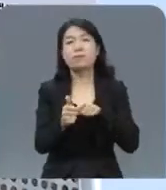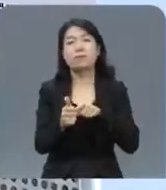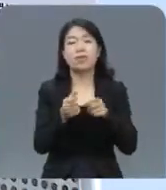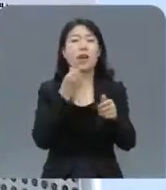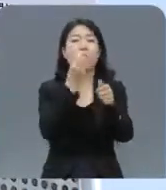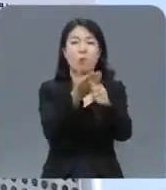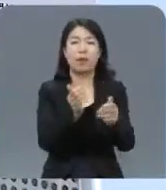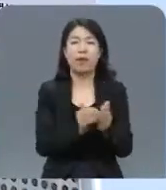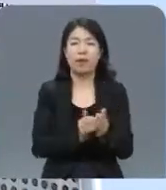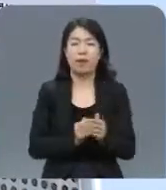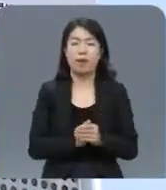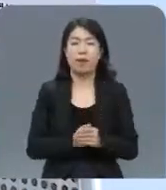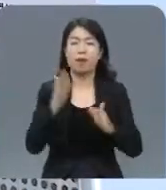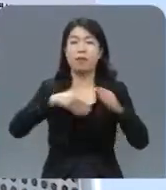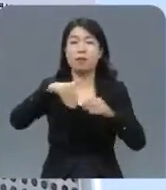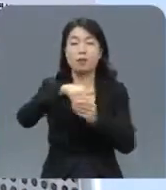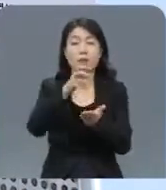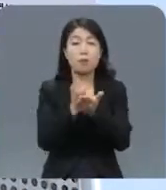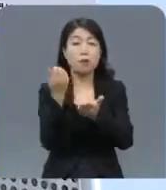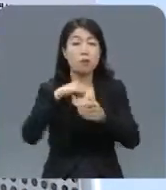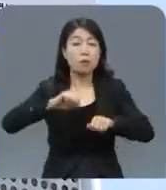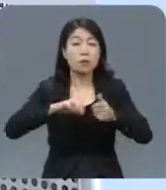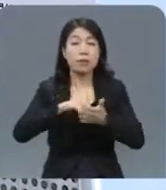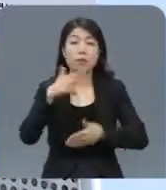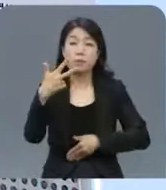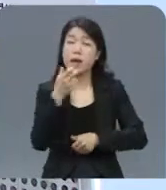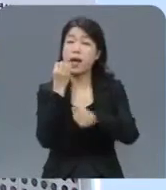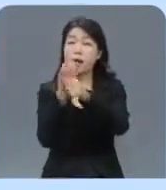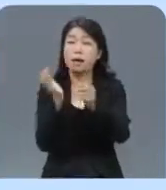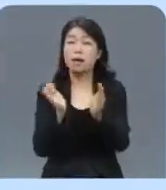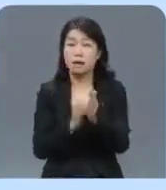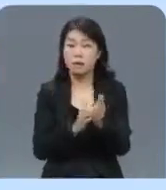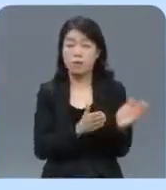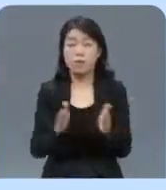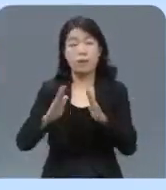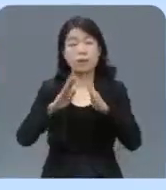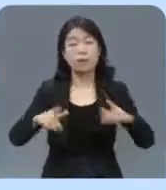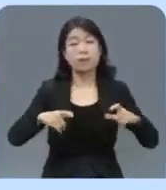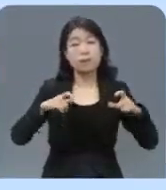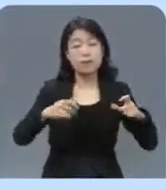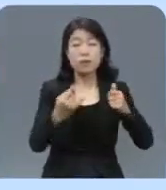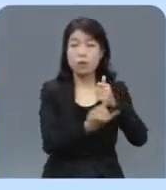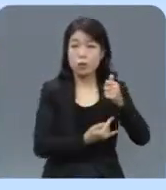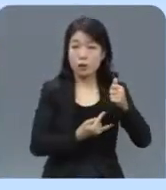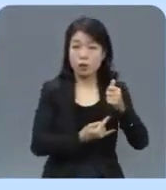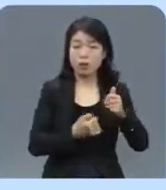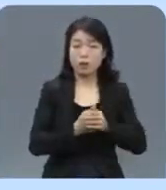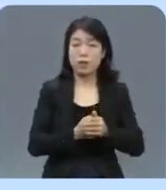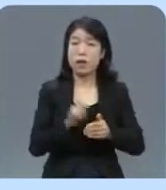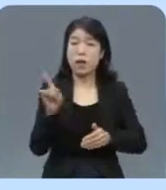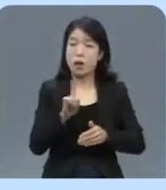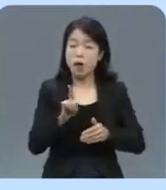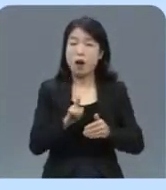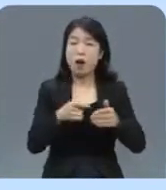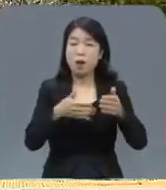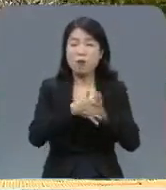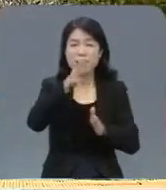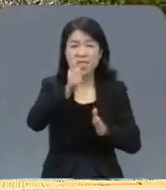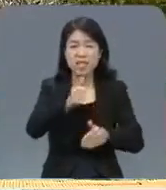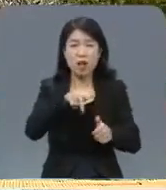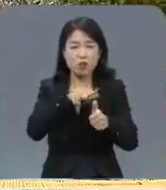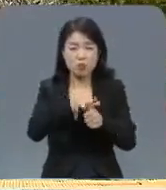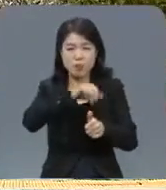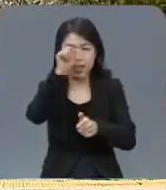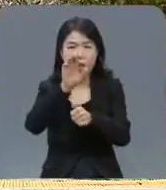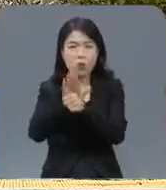고발하는 등 공직 선거법 위반혐의로 7권을 고발했고 전라남도 선거관리위원회 도 모 기초단체장 후보자를 당선